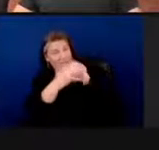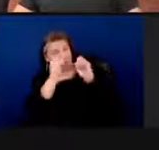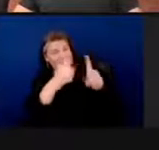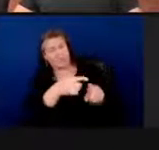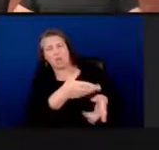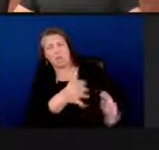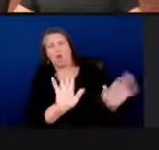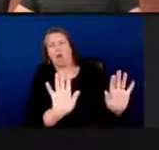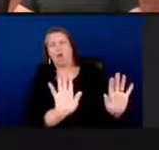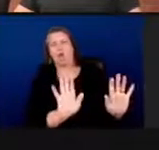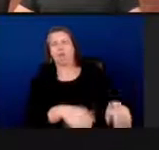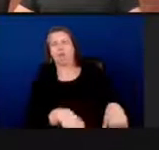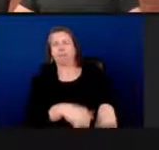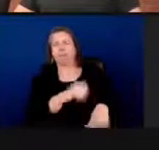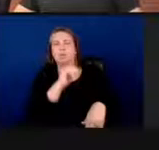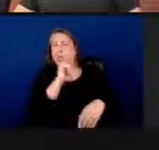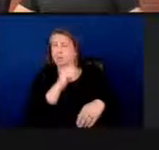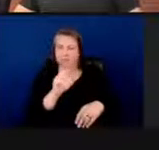أخبار،